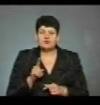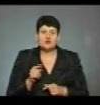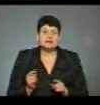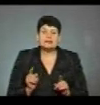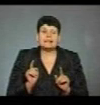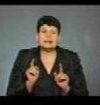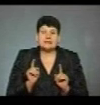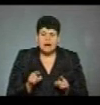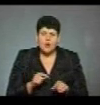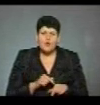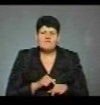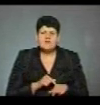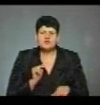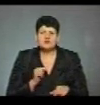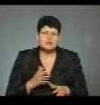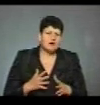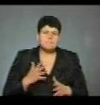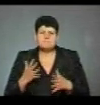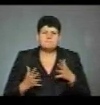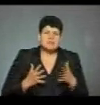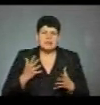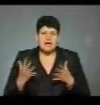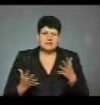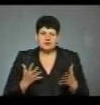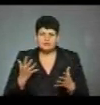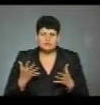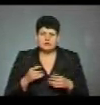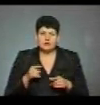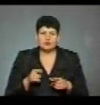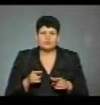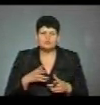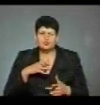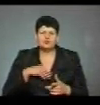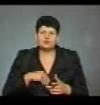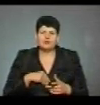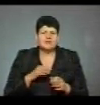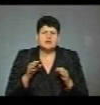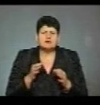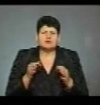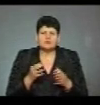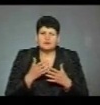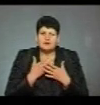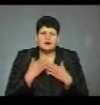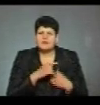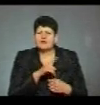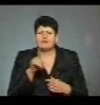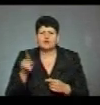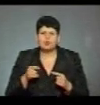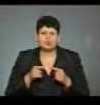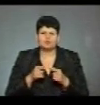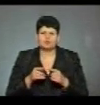такого відчуття піднесеності, такого піднесеного духу він не переживав ні в одному